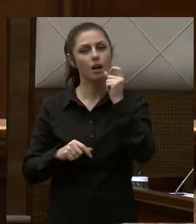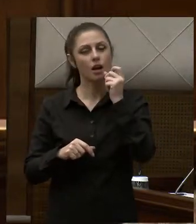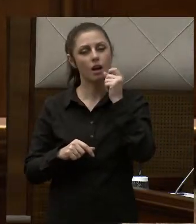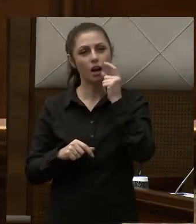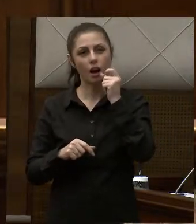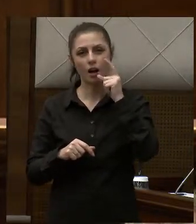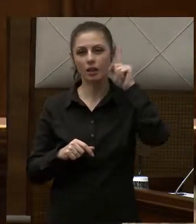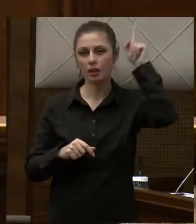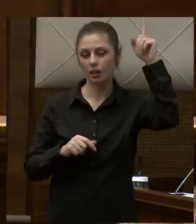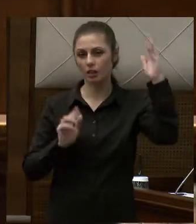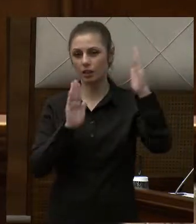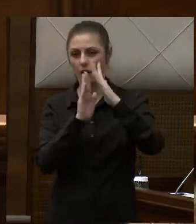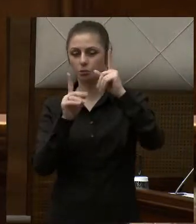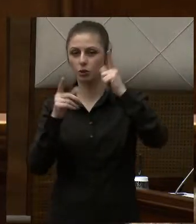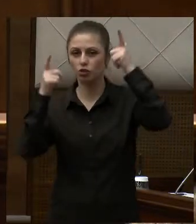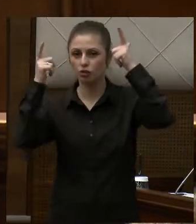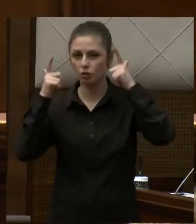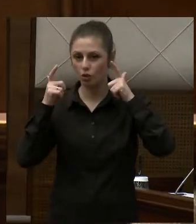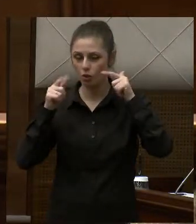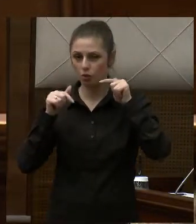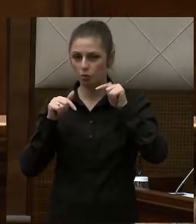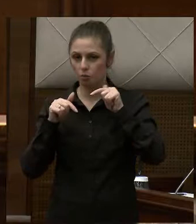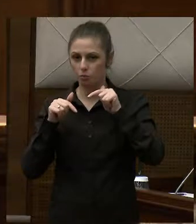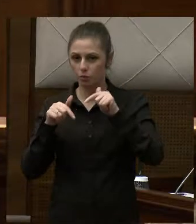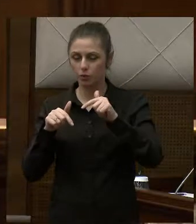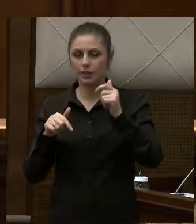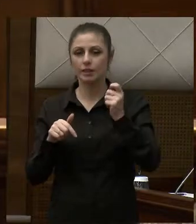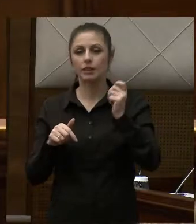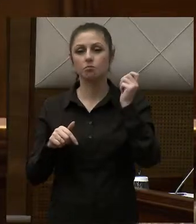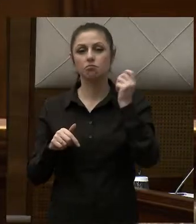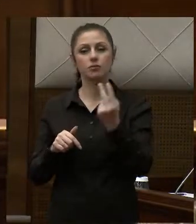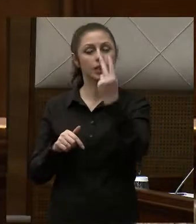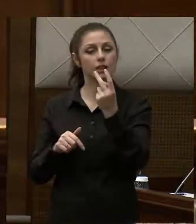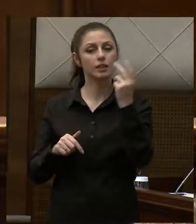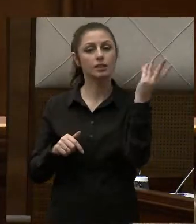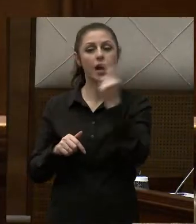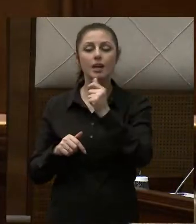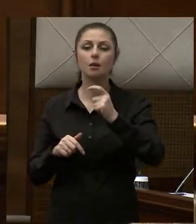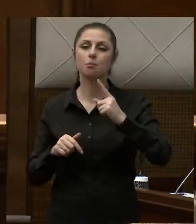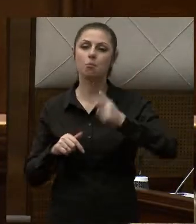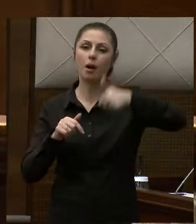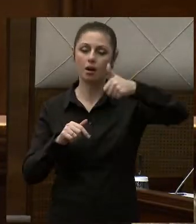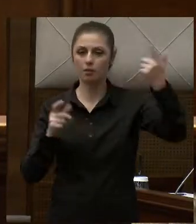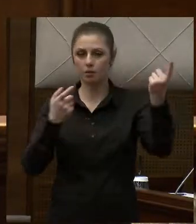karşı sorumluluğunu bakanlık, ilgili bakanlar, 7 tane bakanlığa bağlı çünkü, sorumluluğunu yerine getiren